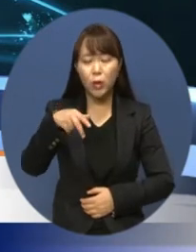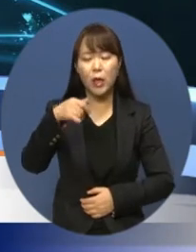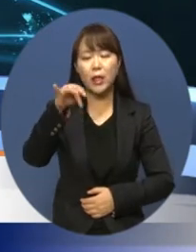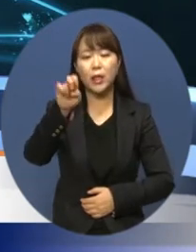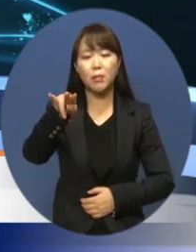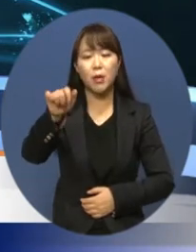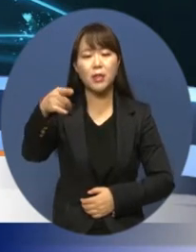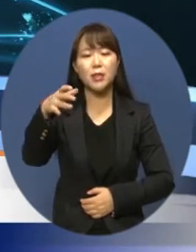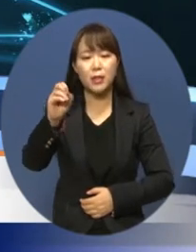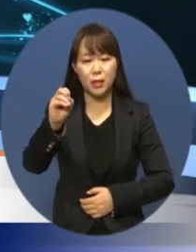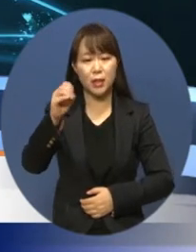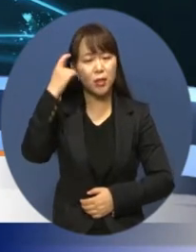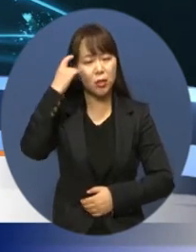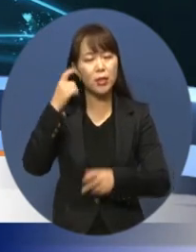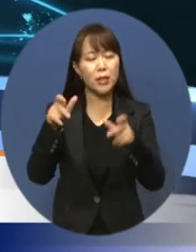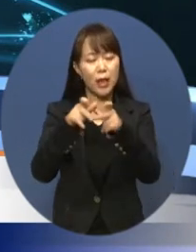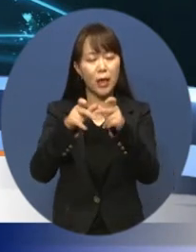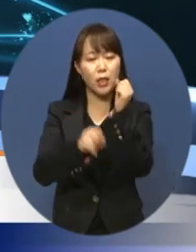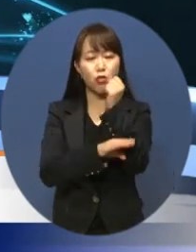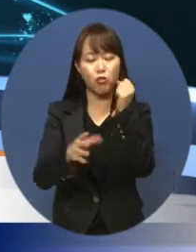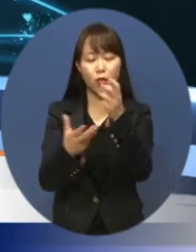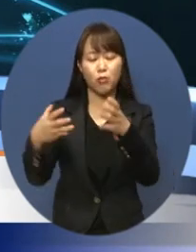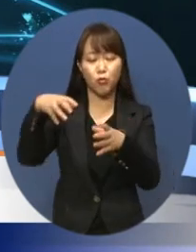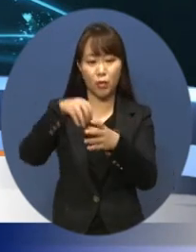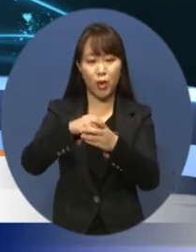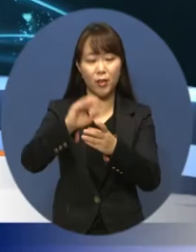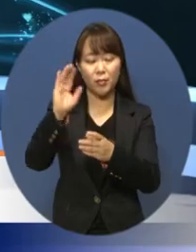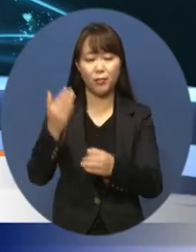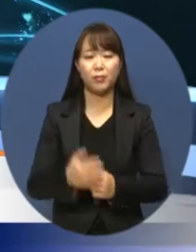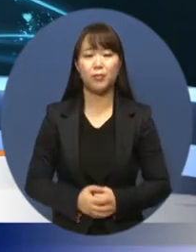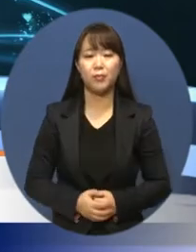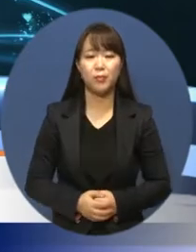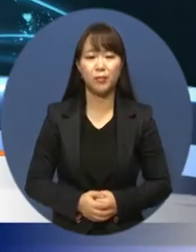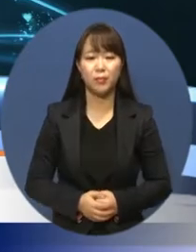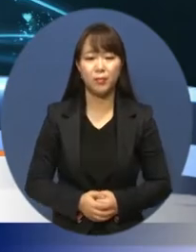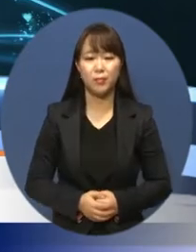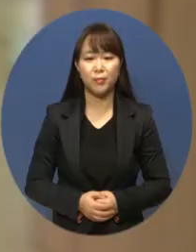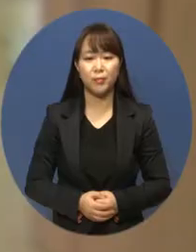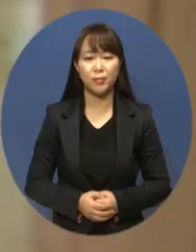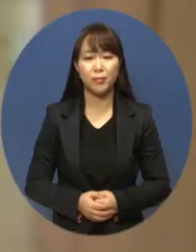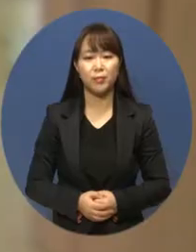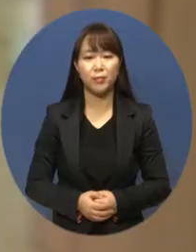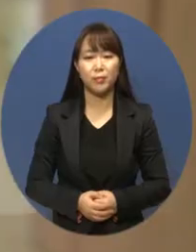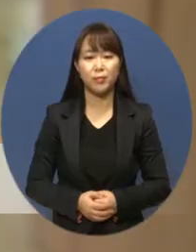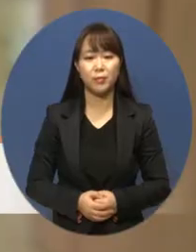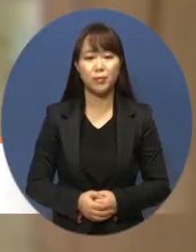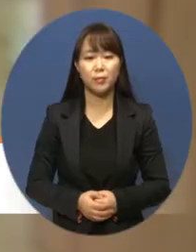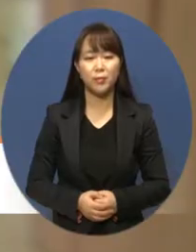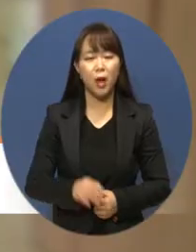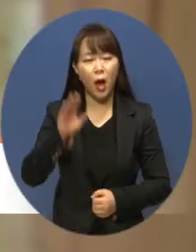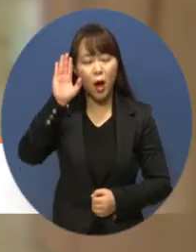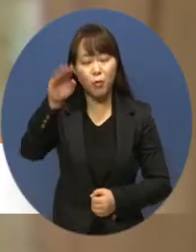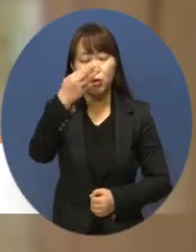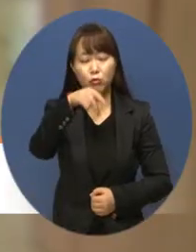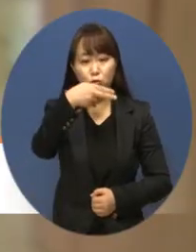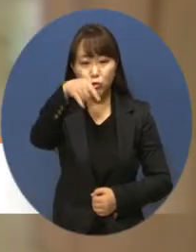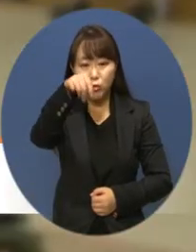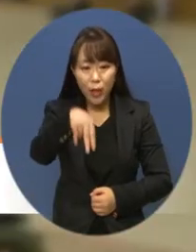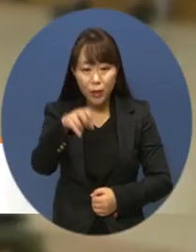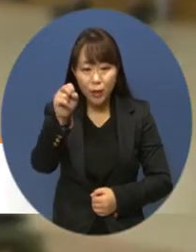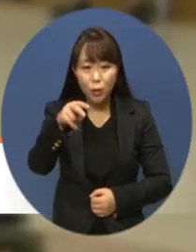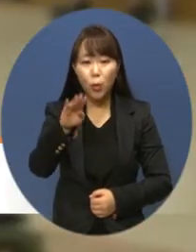정신장애 기존의 추가 되는데요 자세한 내용 박성용 기자가 전합니다 앞으로 트랙 중국은